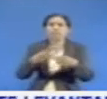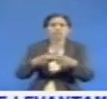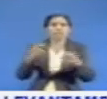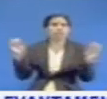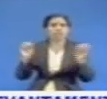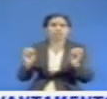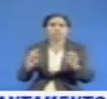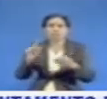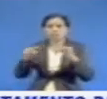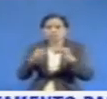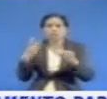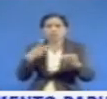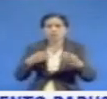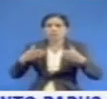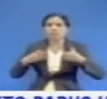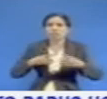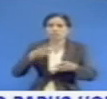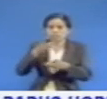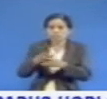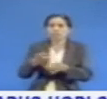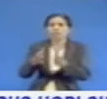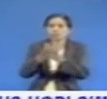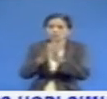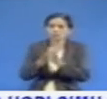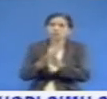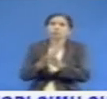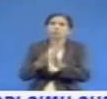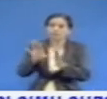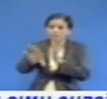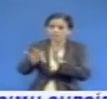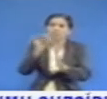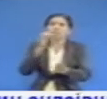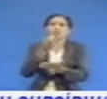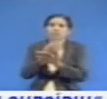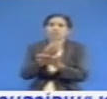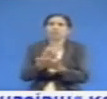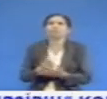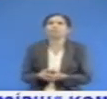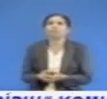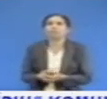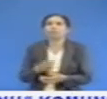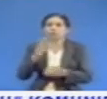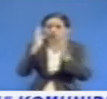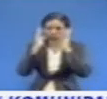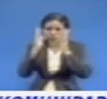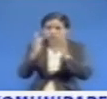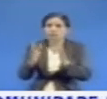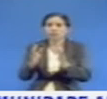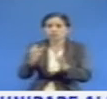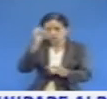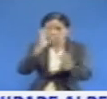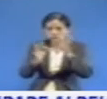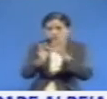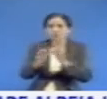para to hetan subsidi da ne Sefsuku Kamea husuba komunidade aldeia hat atu tau na fatin fiara autoridade lokal tambak leur